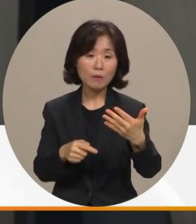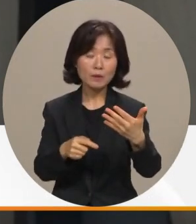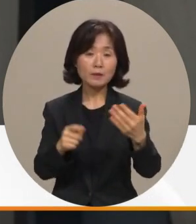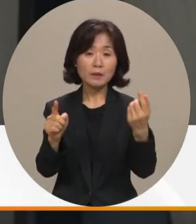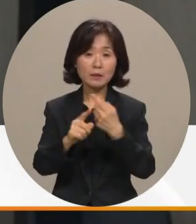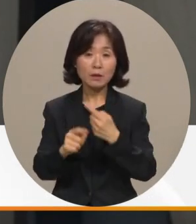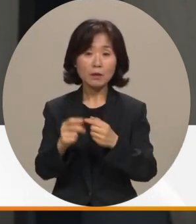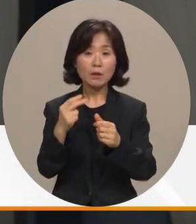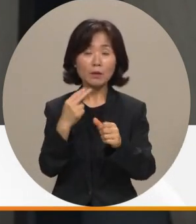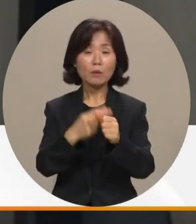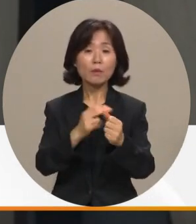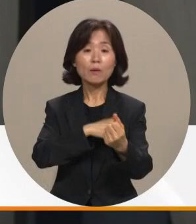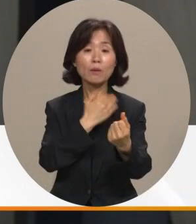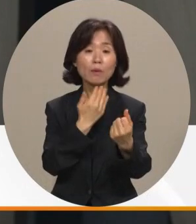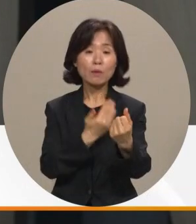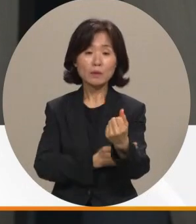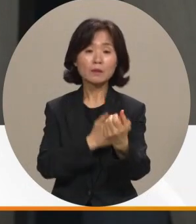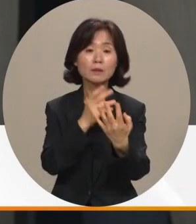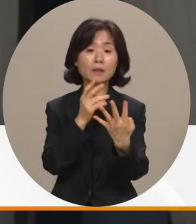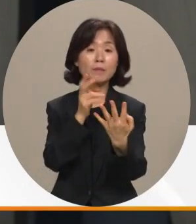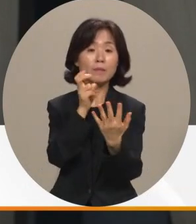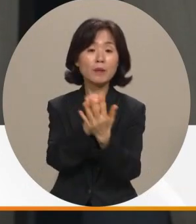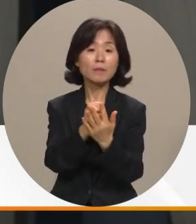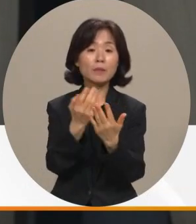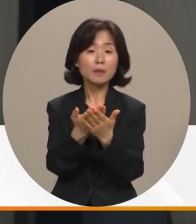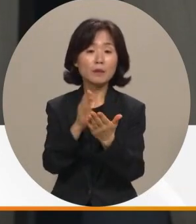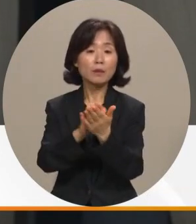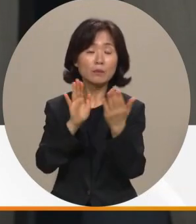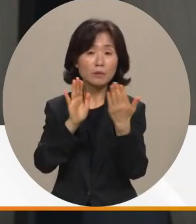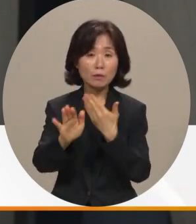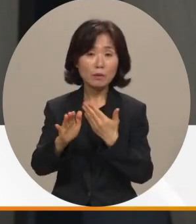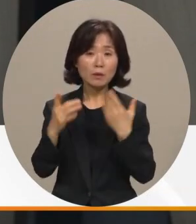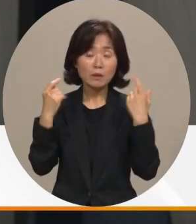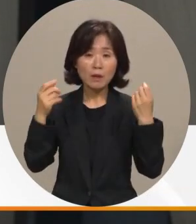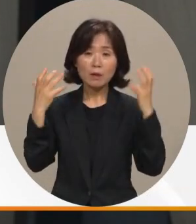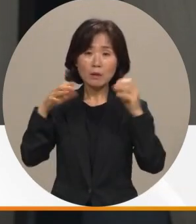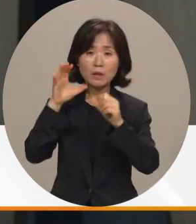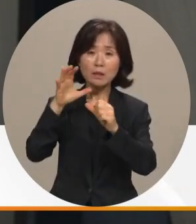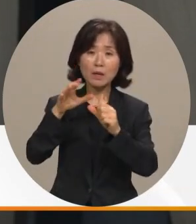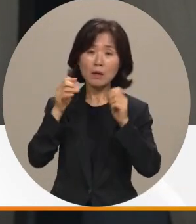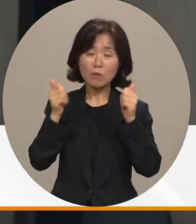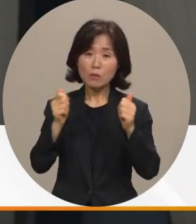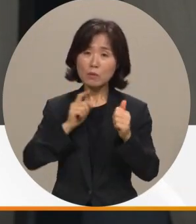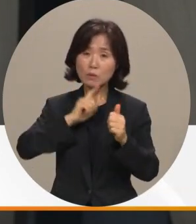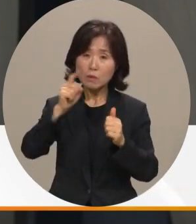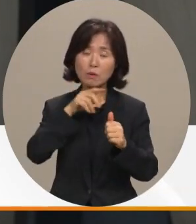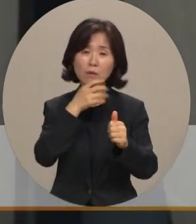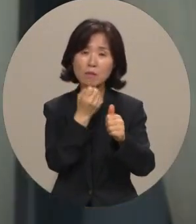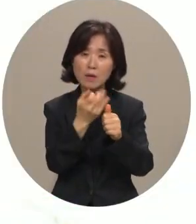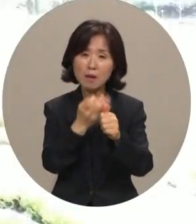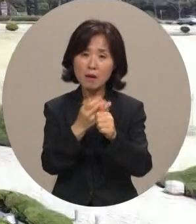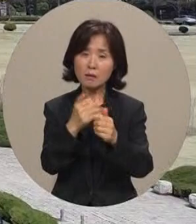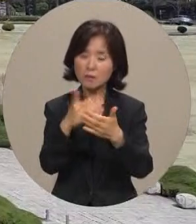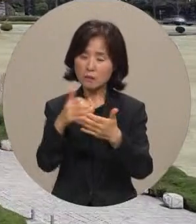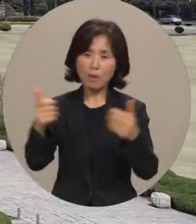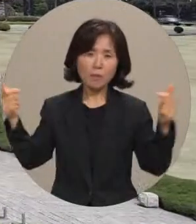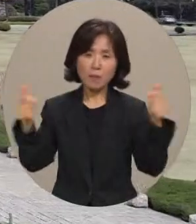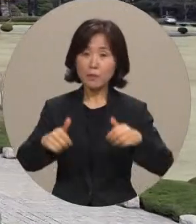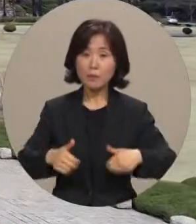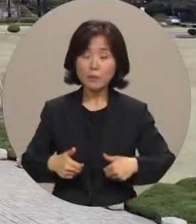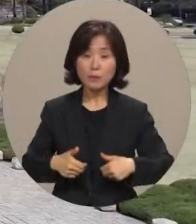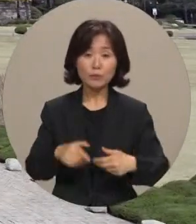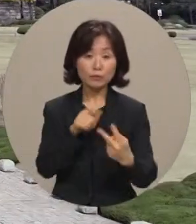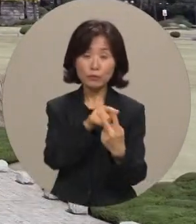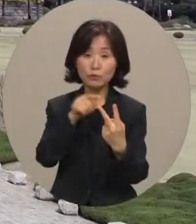교사법 개정 이후에도 여전한 아동학대 고소 고발의 발을 줄여나가야 합니다